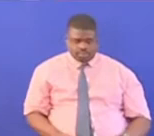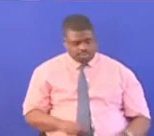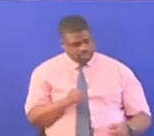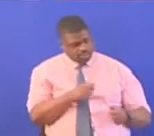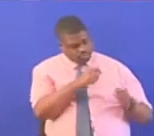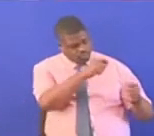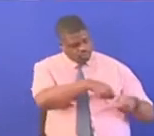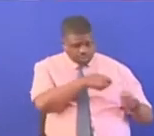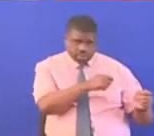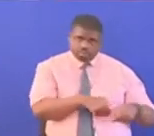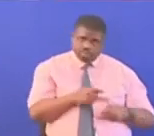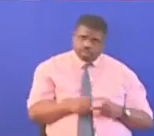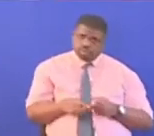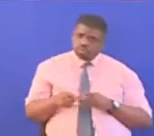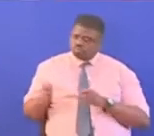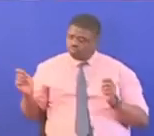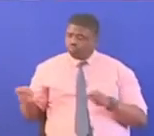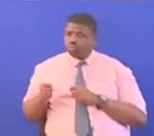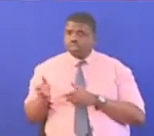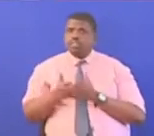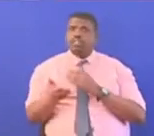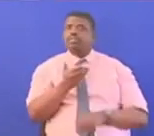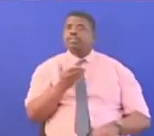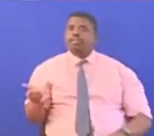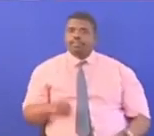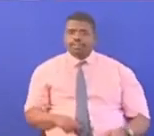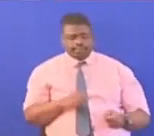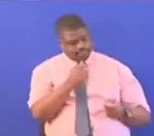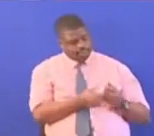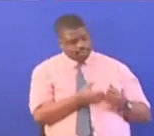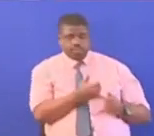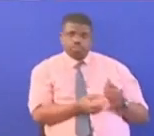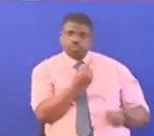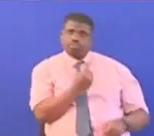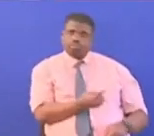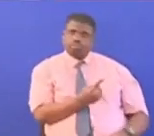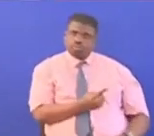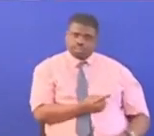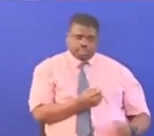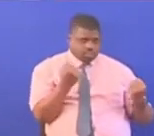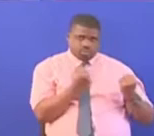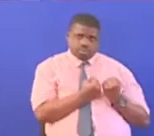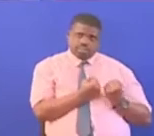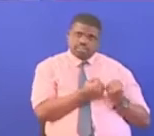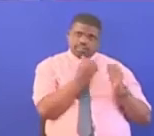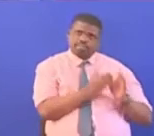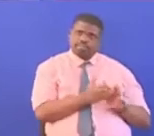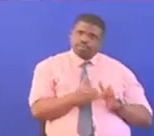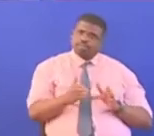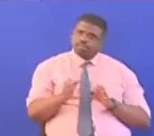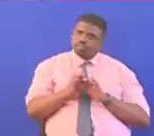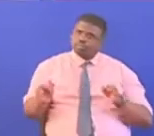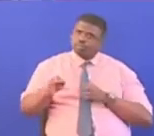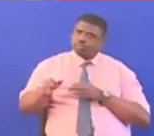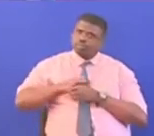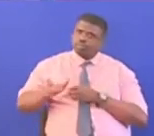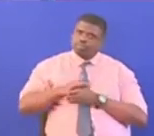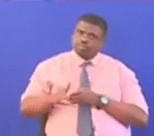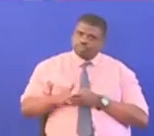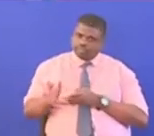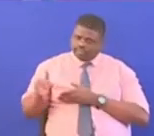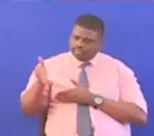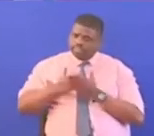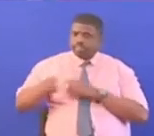ya kulima, maeneo ya kuchunga na maeneo mengine. Moja ya changamoto tulionayo, hatujatengeneza mipango vizuri ya matumizi ya maeneo